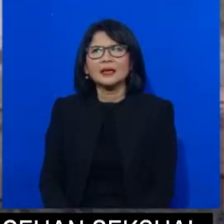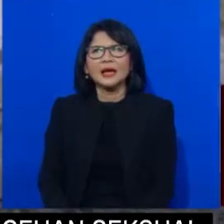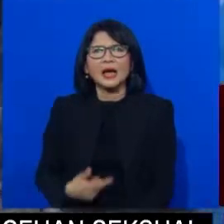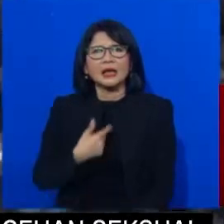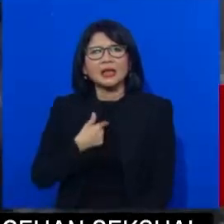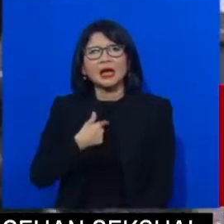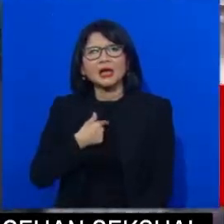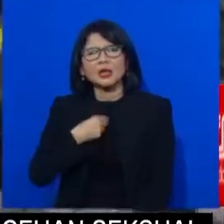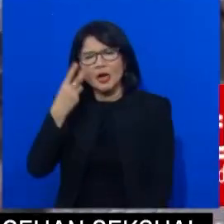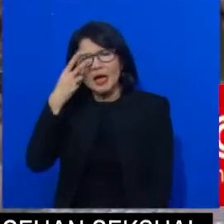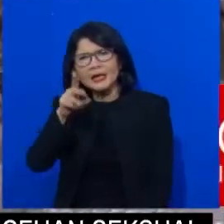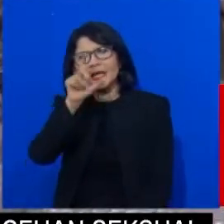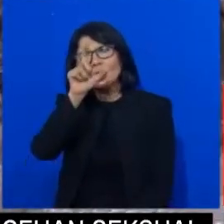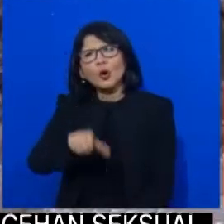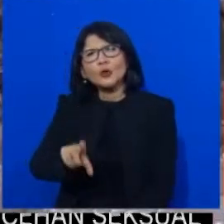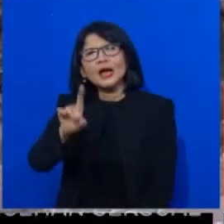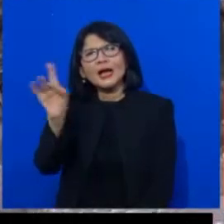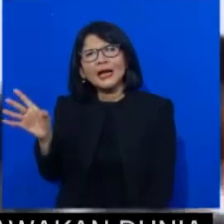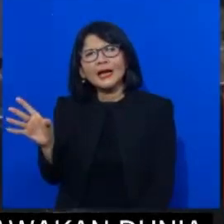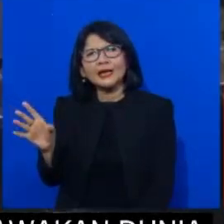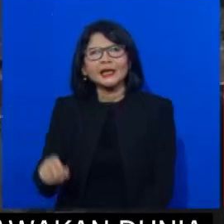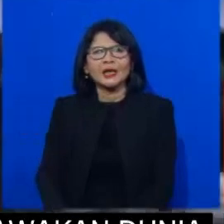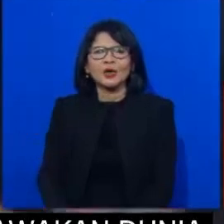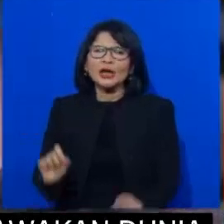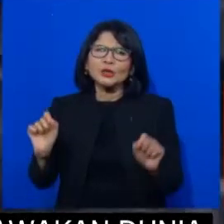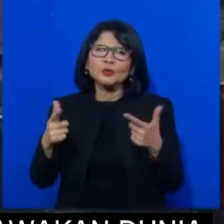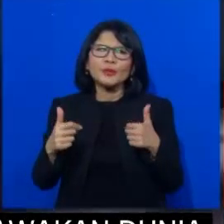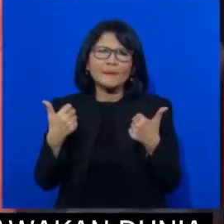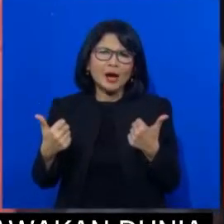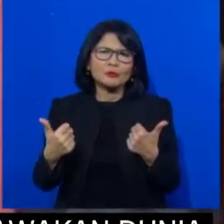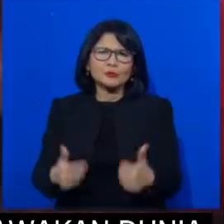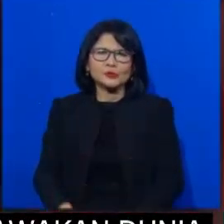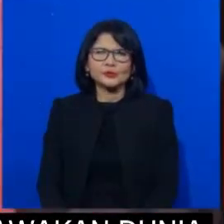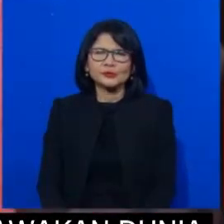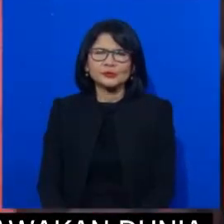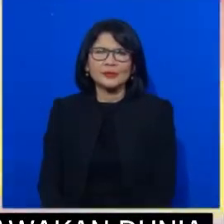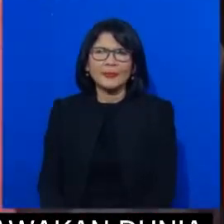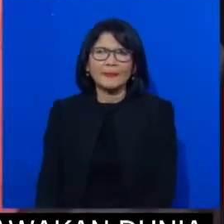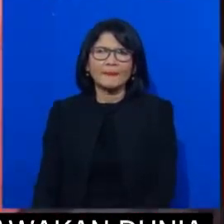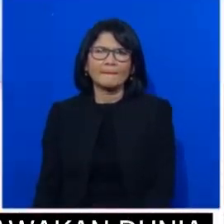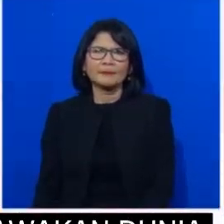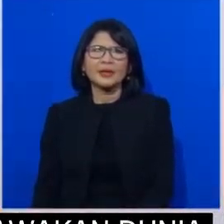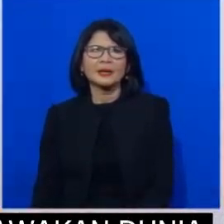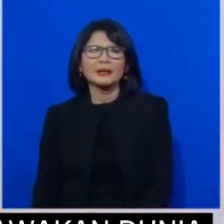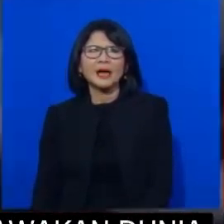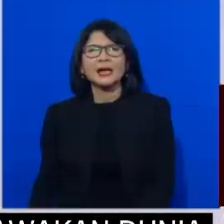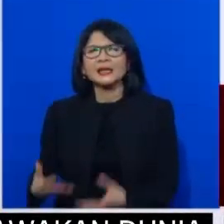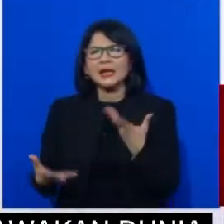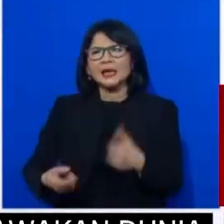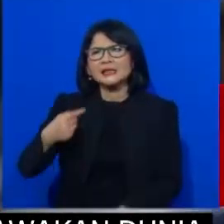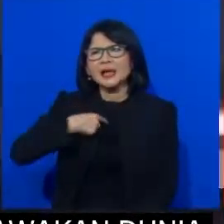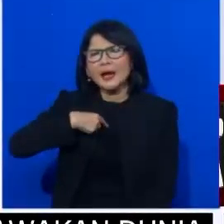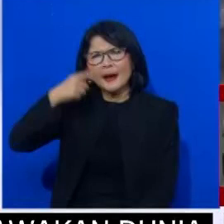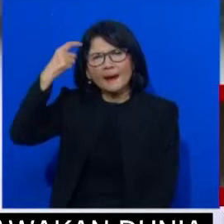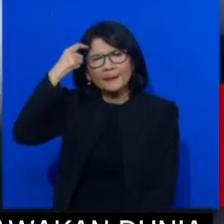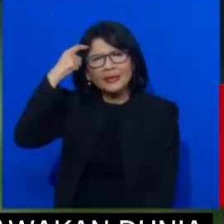lain. Aduh, la ilaha illallah itu peneliti orang lain begitu ya. Kalau misalnya malam suka kepikiran begitu, kadang-kadang